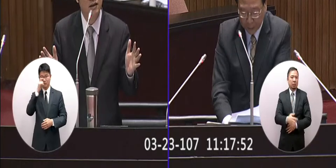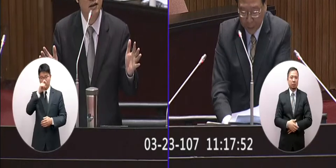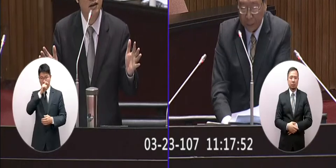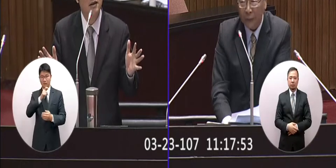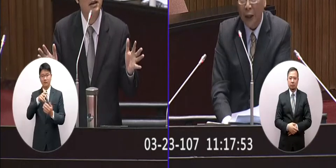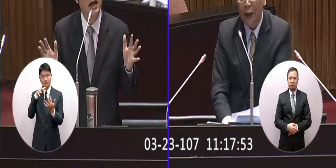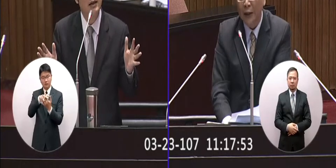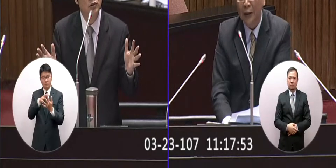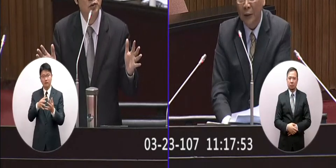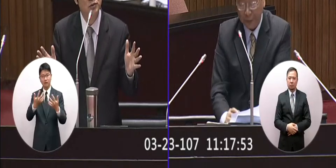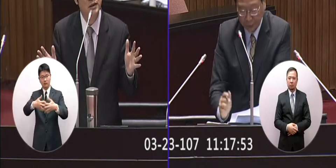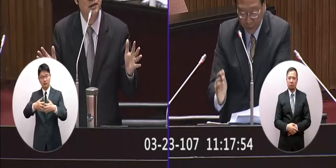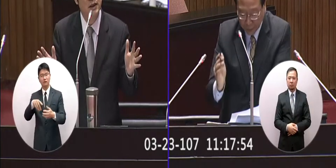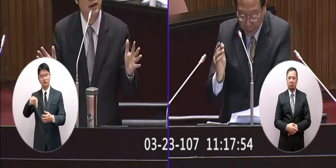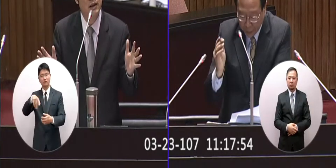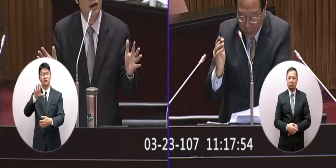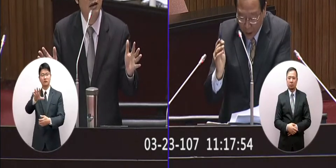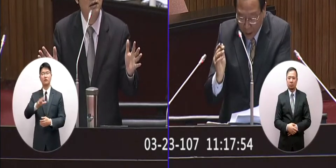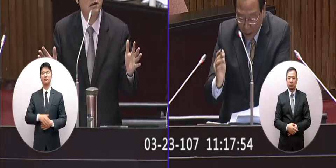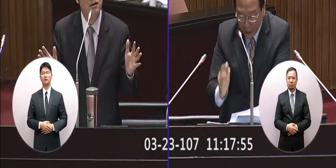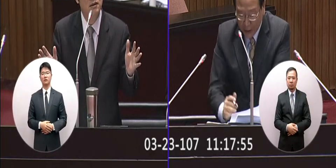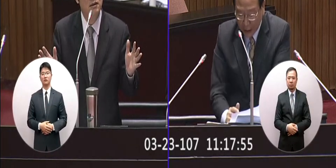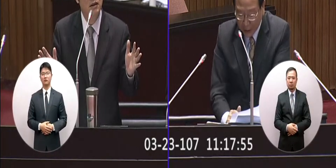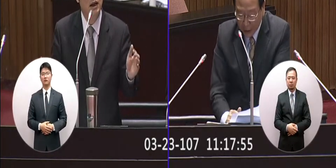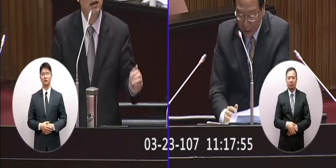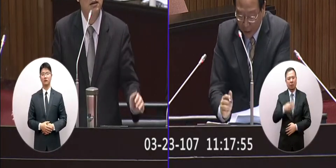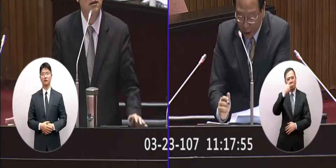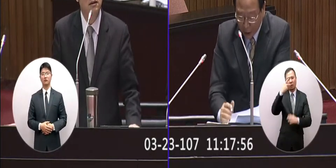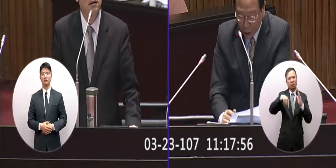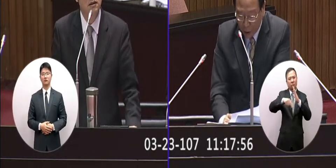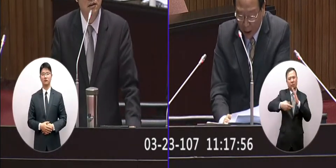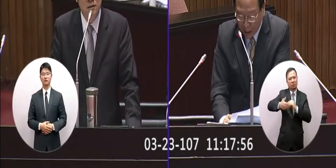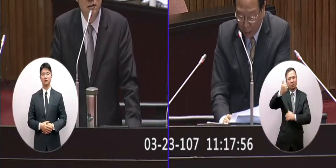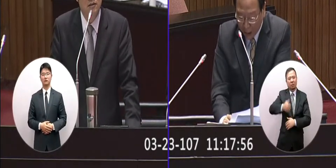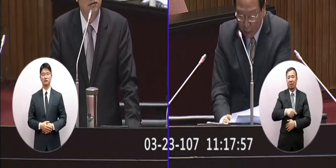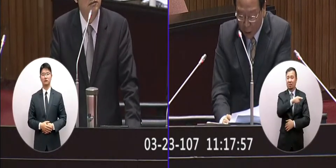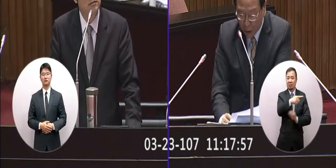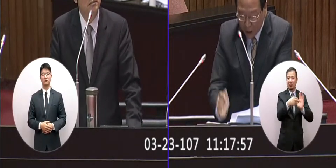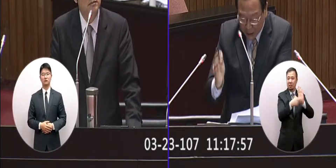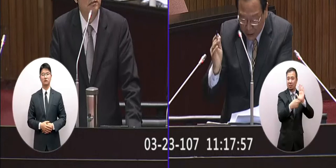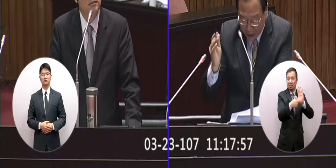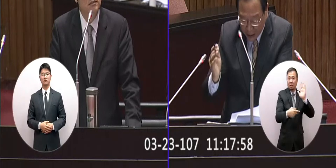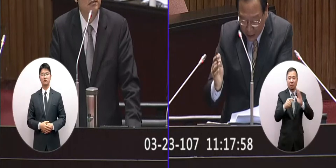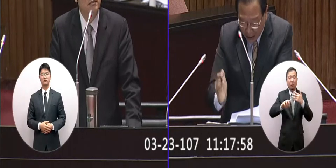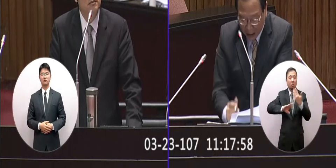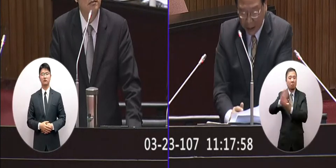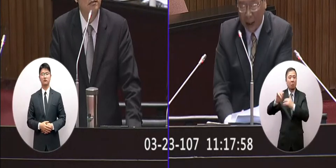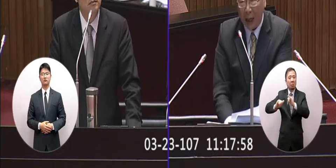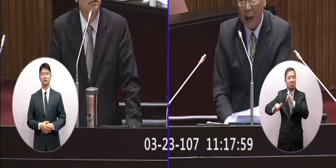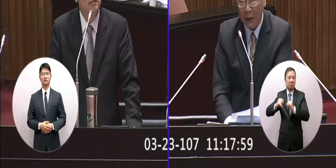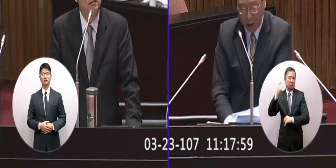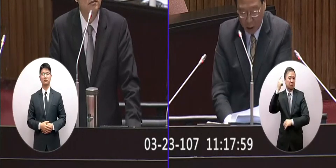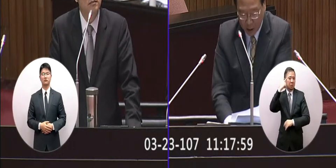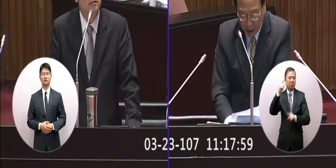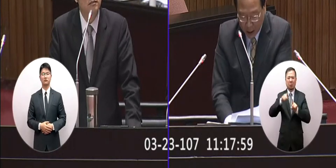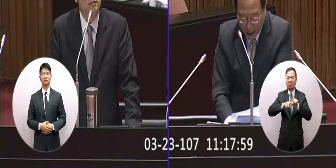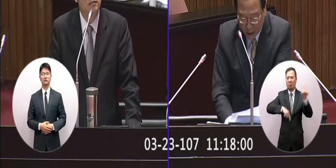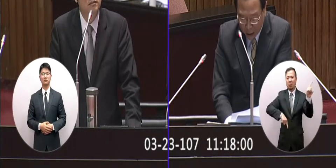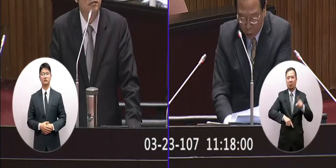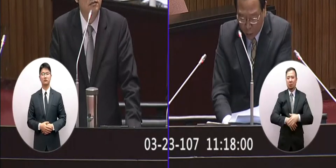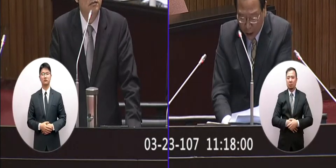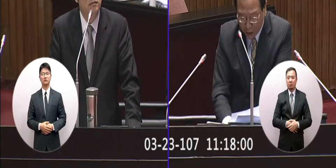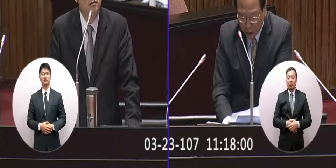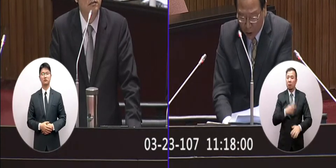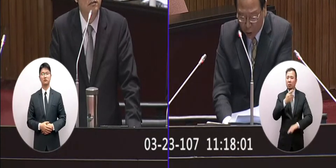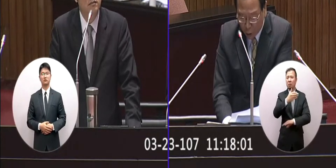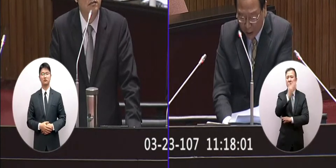啊，他还有储污设备哈。 赖院长，您的说法和一般民众认知上差很大哦。那